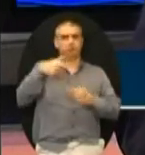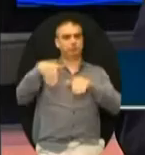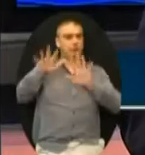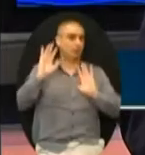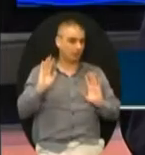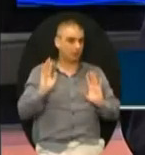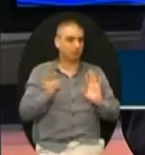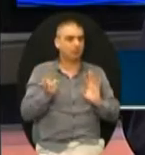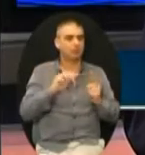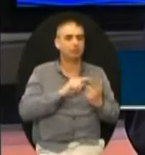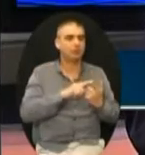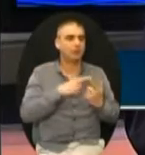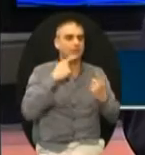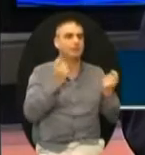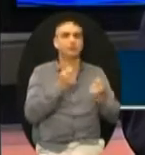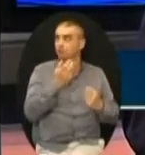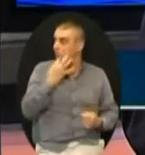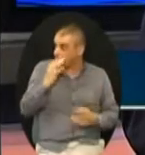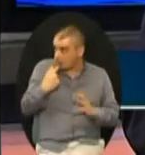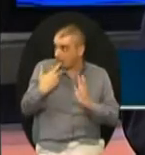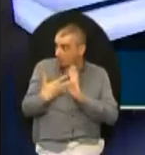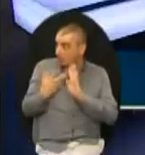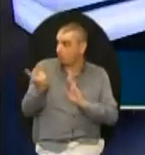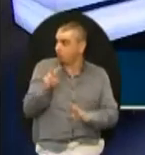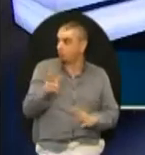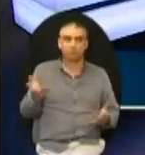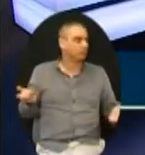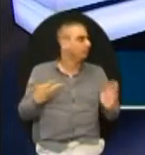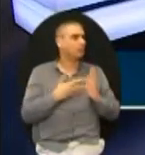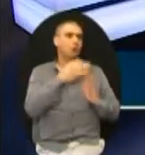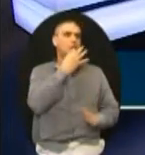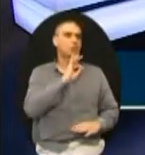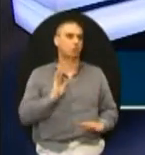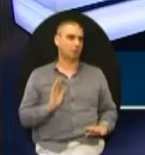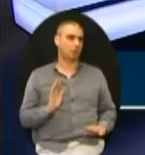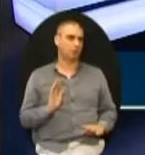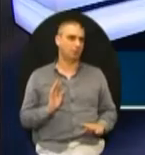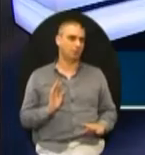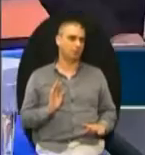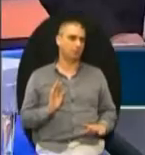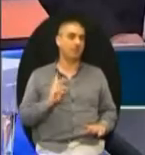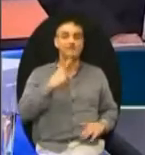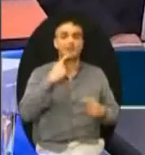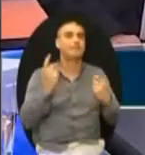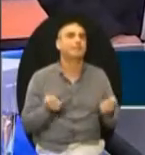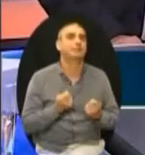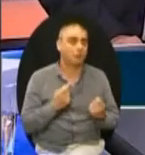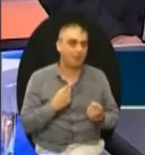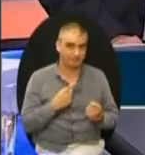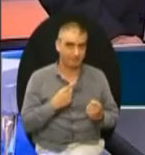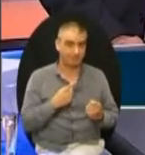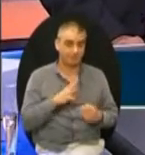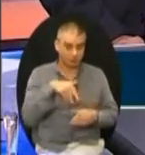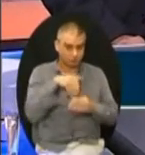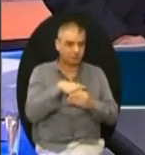והלאה, לבין פרסומים... שמותר להם לגור ביקורת נגדית, כמובן. ביקורת זה בסדר. לבין פרסומים